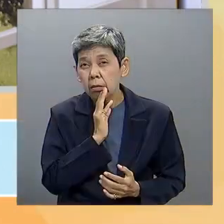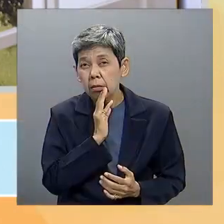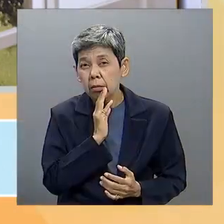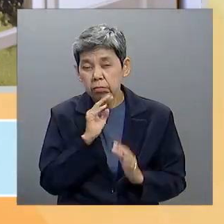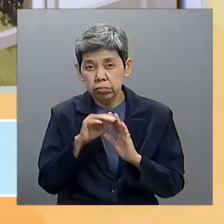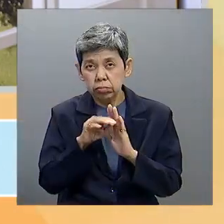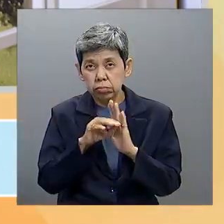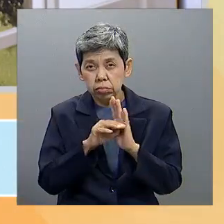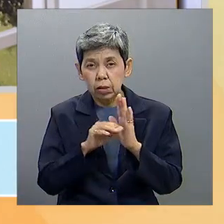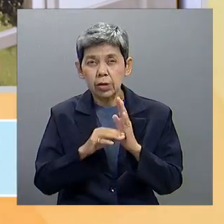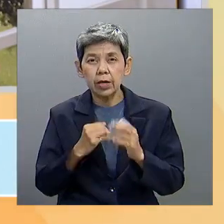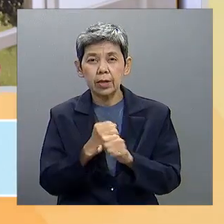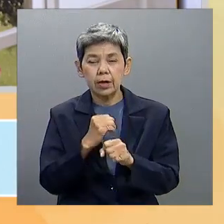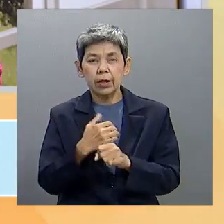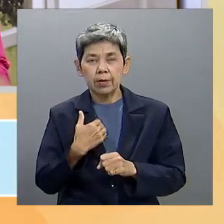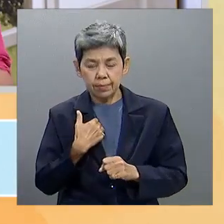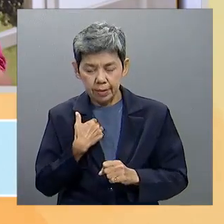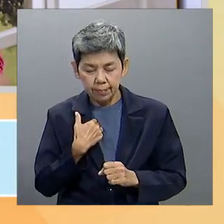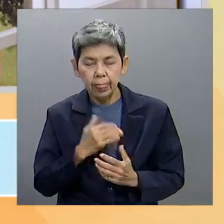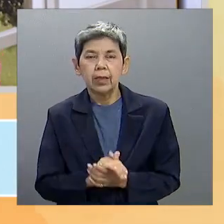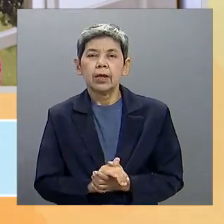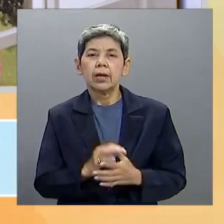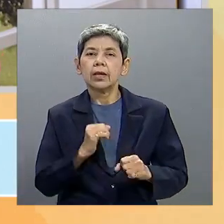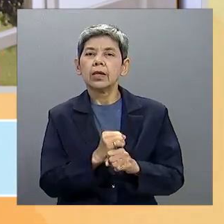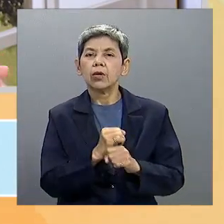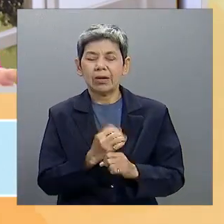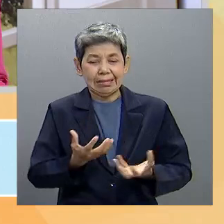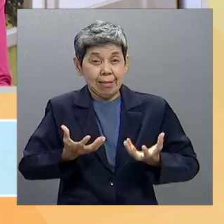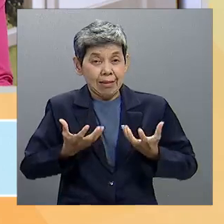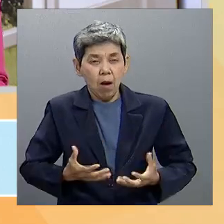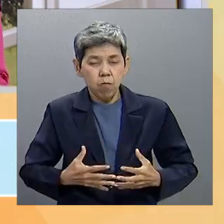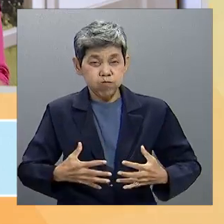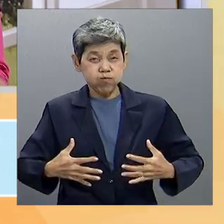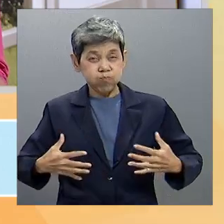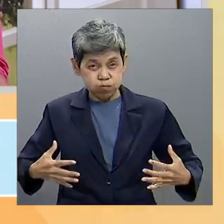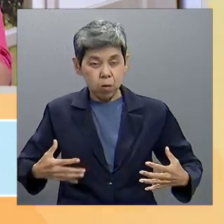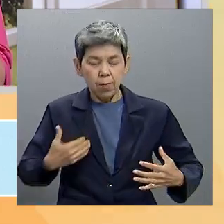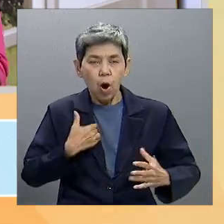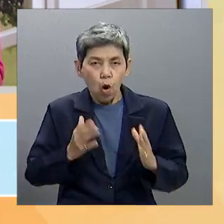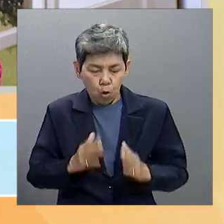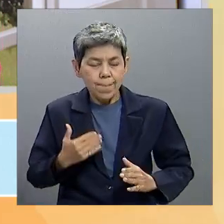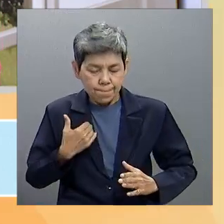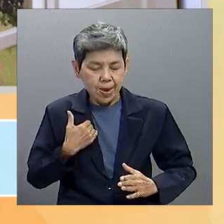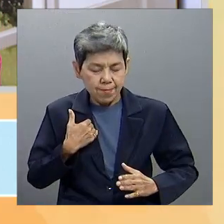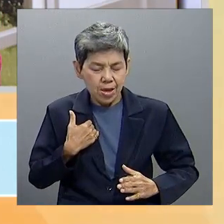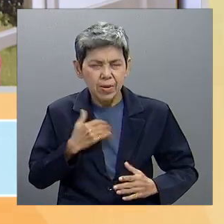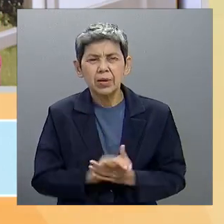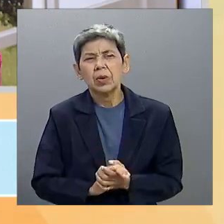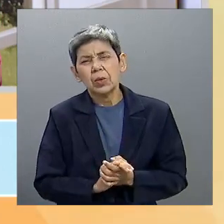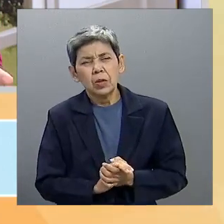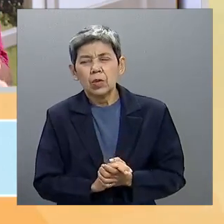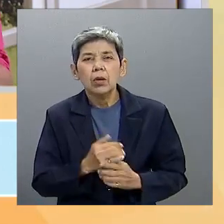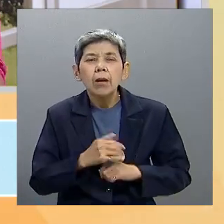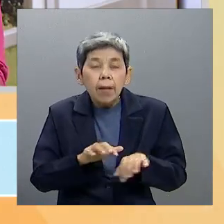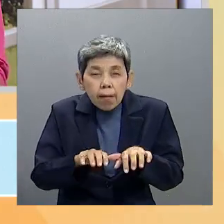ได้มาเนี่ยก็คือเรื่องของส่วนที่น้ำหนักมันเยอะด้วยในกลุ่มบางคนที่อาจจะทุกอย่างจะอยู่หน้าคอมหน้าโต๊ะทำ